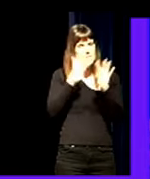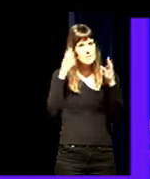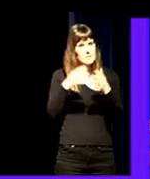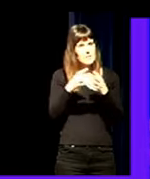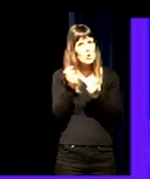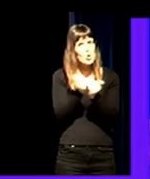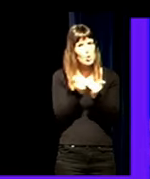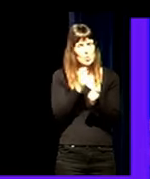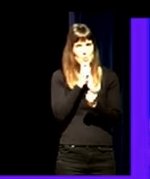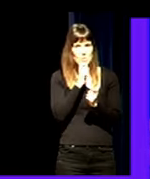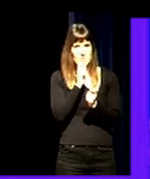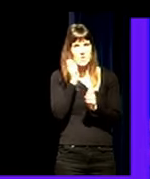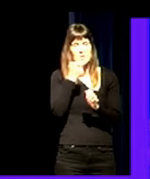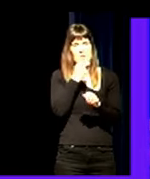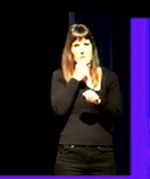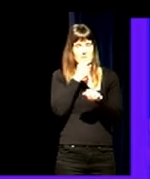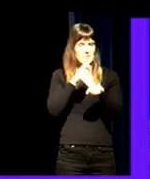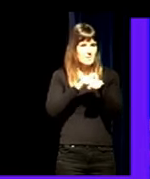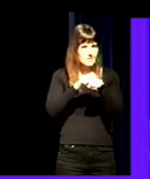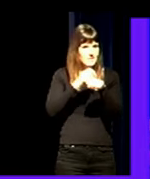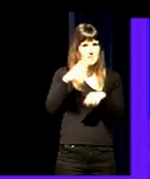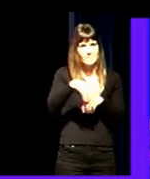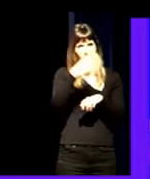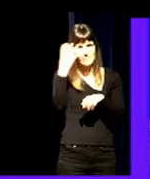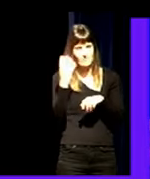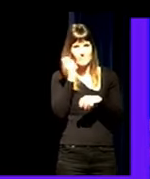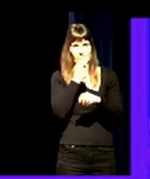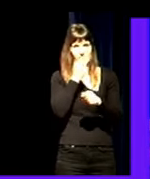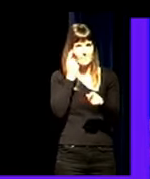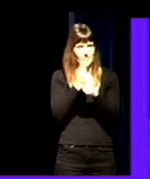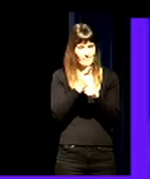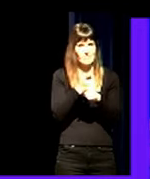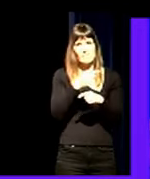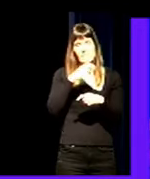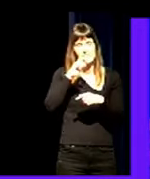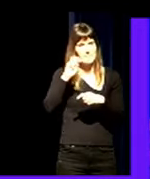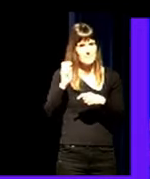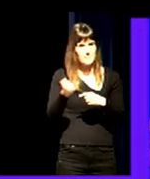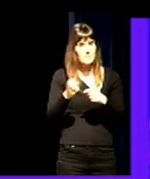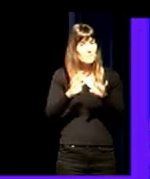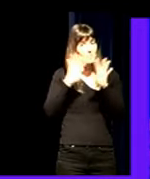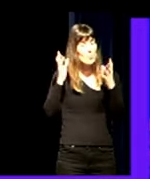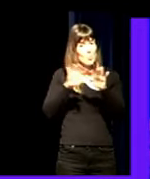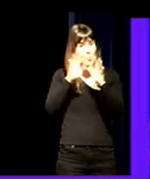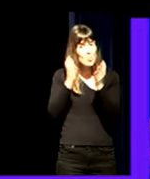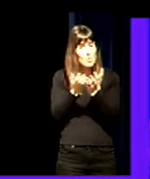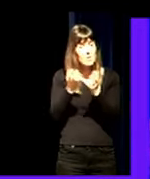da, pentsatu, lehen jene euskal, indarkeri guztiak amplifikatzen nahi dira mundu digitalean.